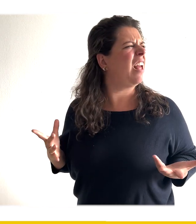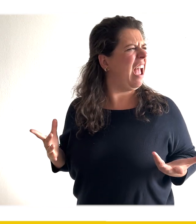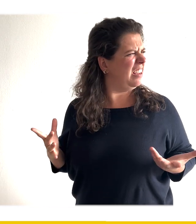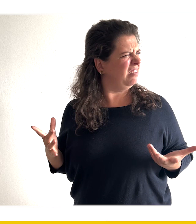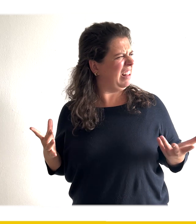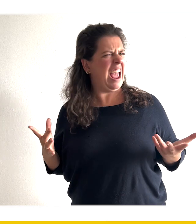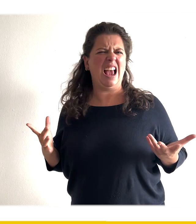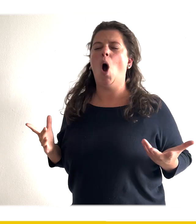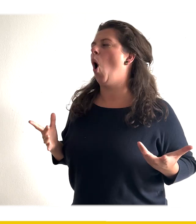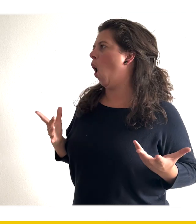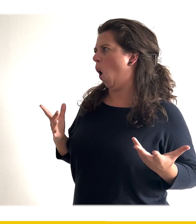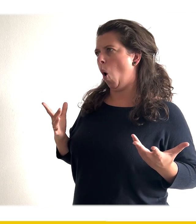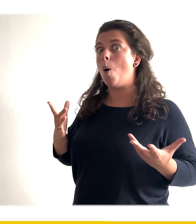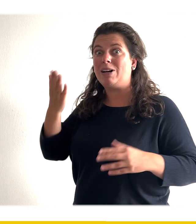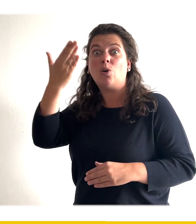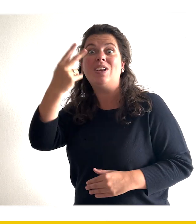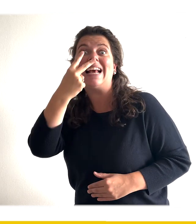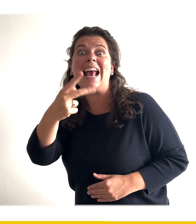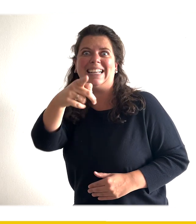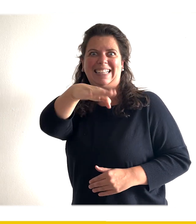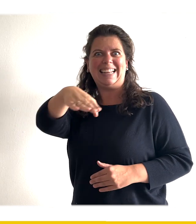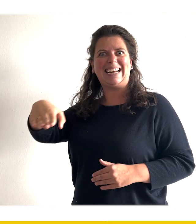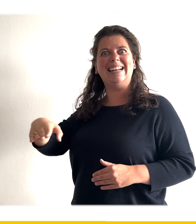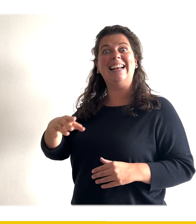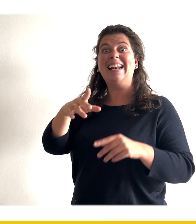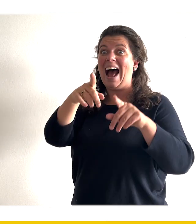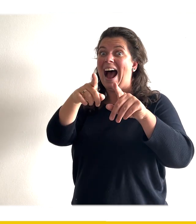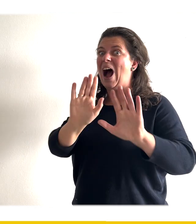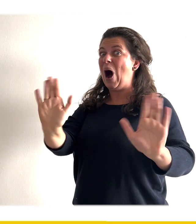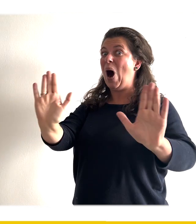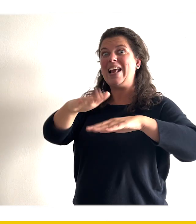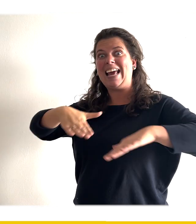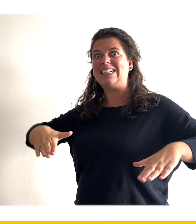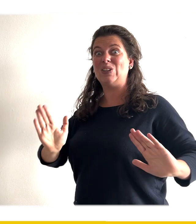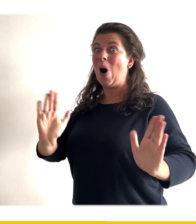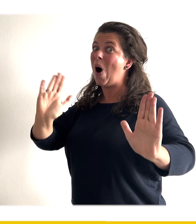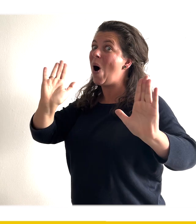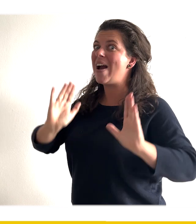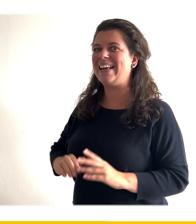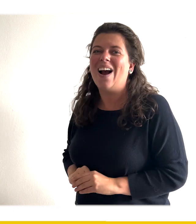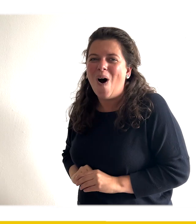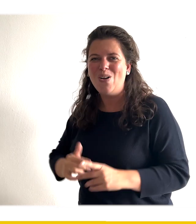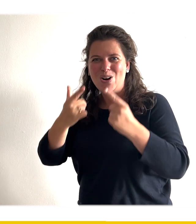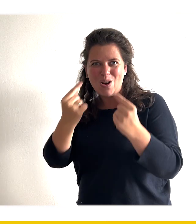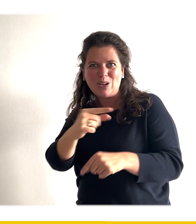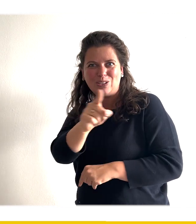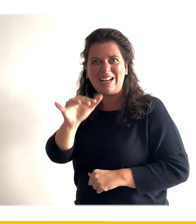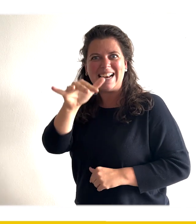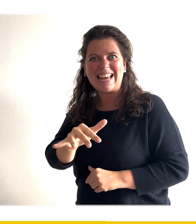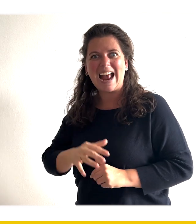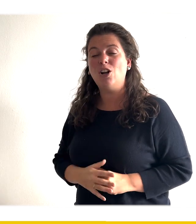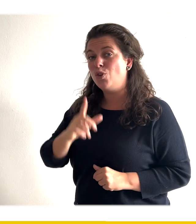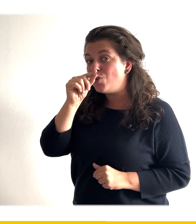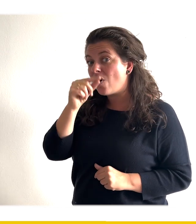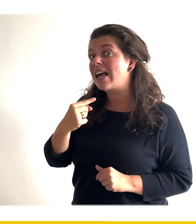Nee. Oh, maar Sophie, ik zie wel dat de kids er zijn. Kijk, hier zijn ze. Oh, hoi kids. Hoi. Superleuk dat jullie er zijn. Hebben jullie toevallig een